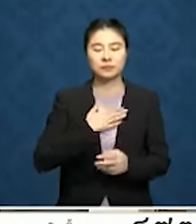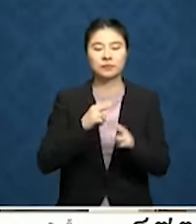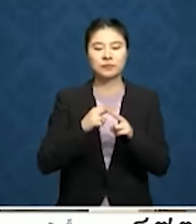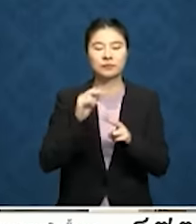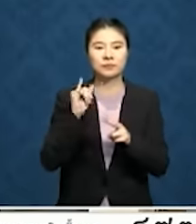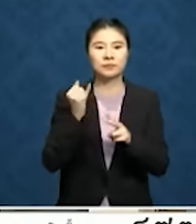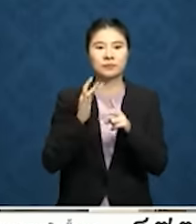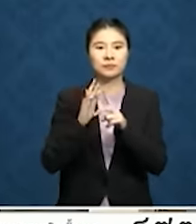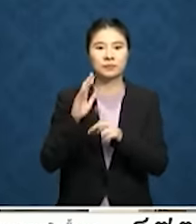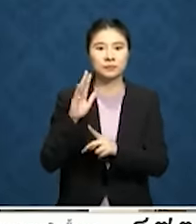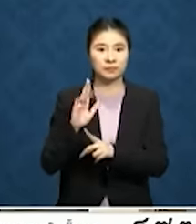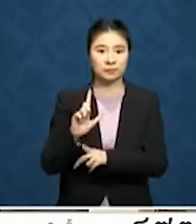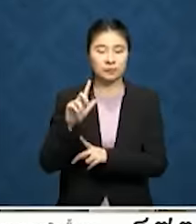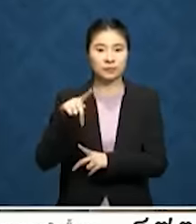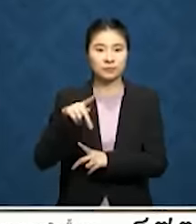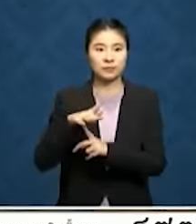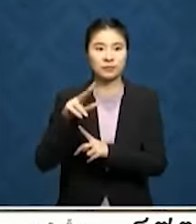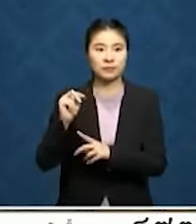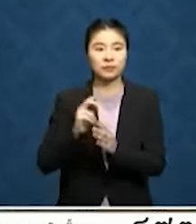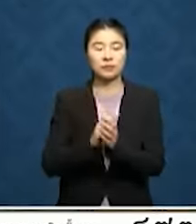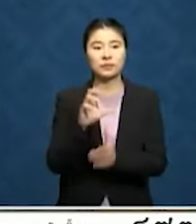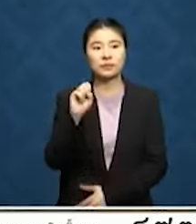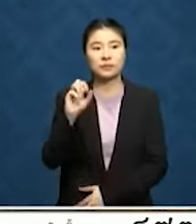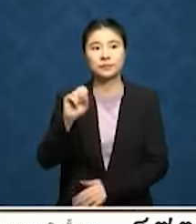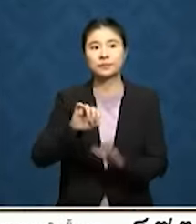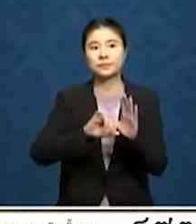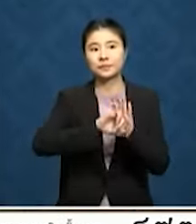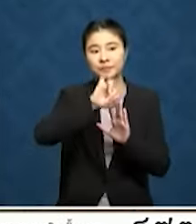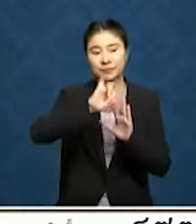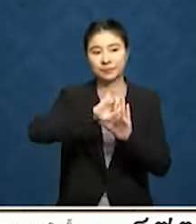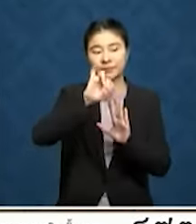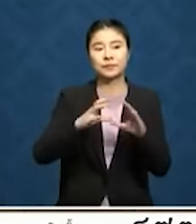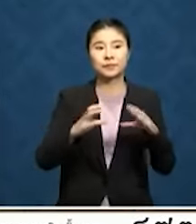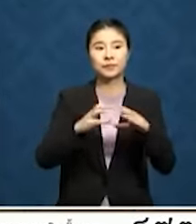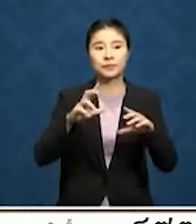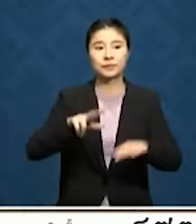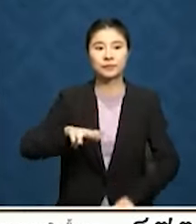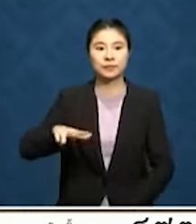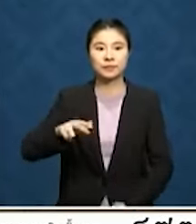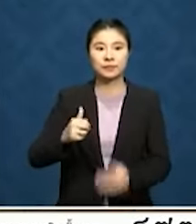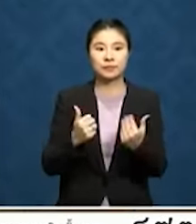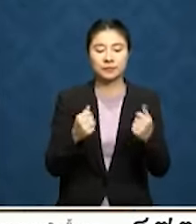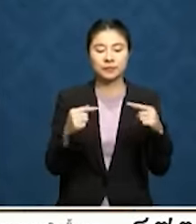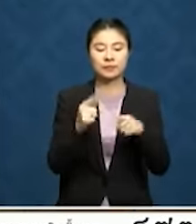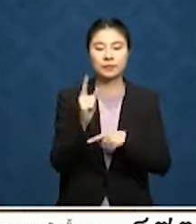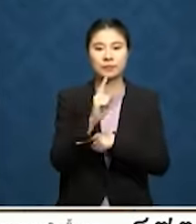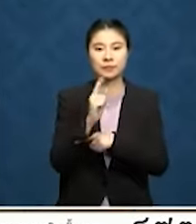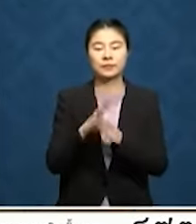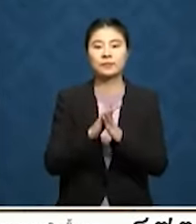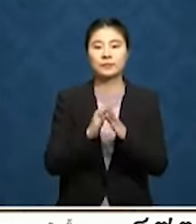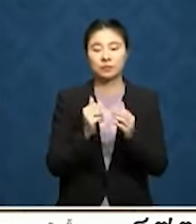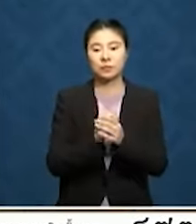วิวัฒน์สมาชิกสภาผู้แทนราษฎรจังหวัดเชียงใหม่พรรคเพื่อไทยผมเรียนท่านประธานครับว่าในขณะนี้เนี่ยเราเดินหน้า